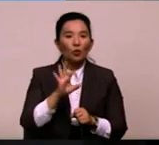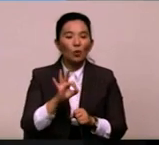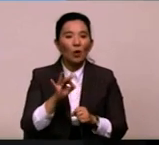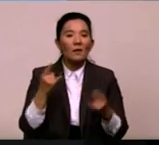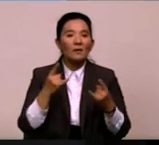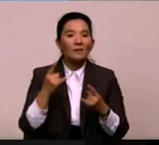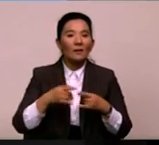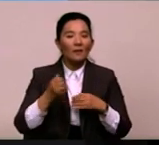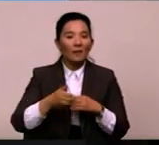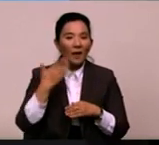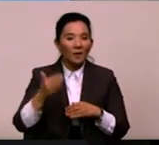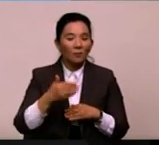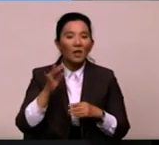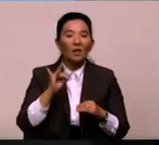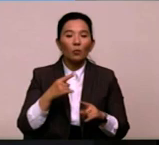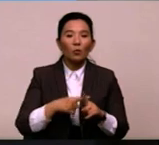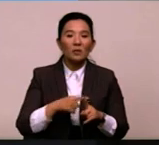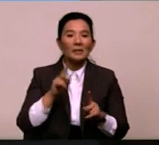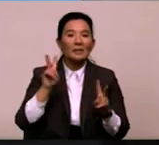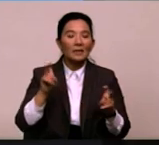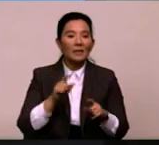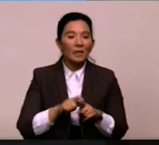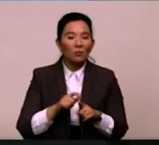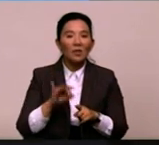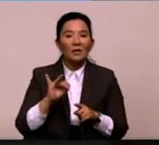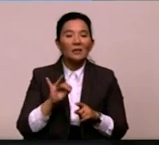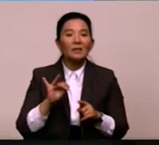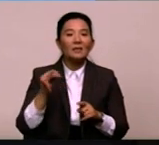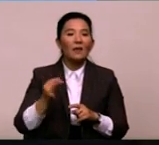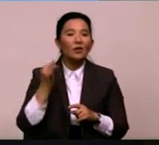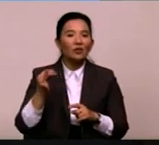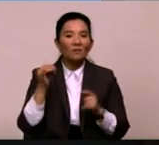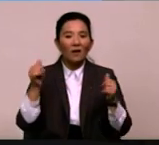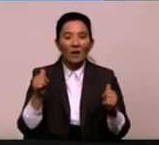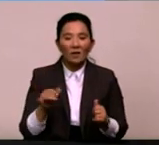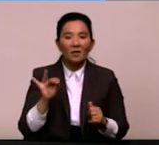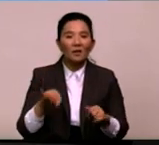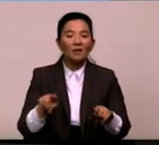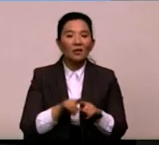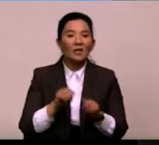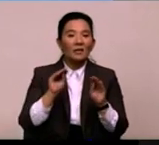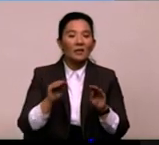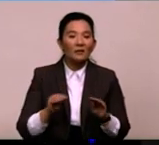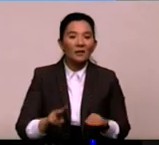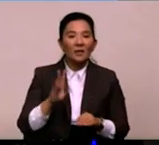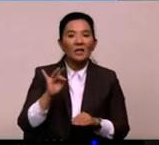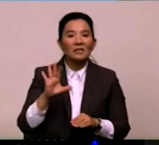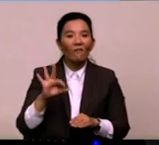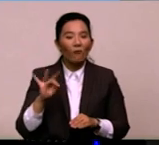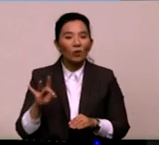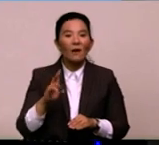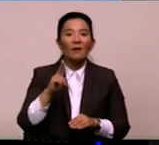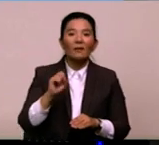слайдами, работать с терминами, с исторической картой, а также составить кластер, кроссворд или